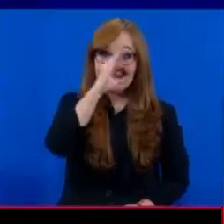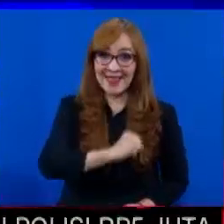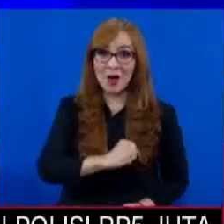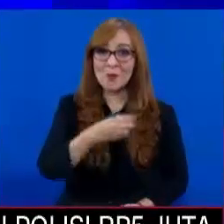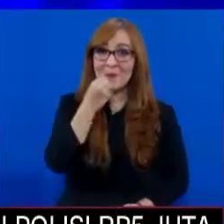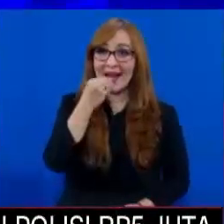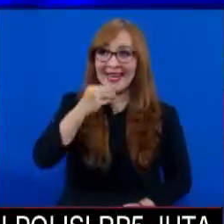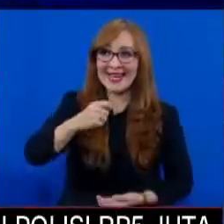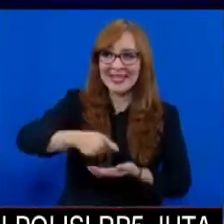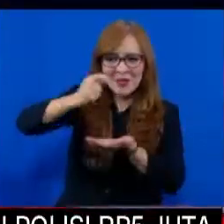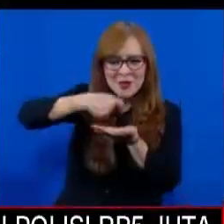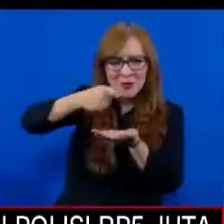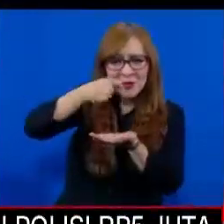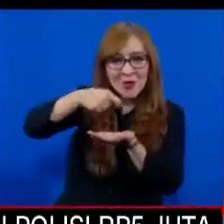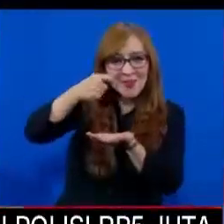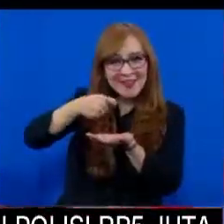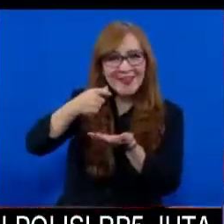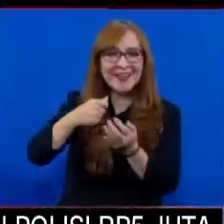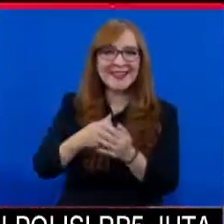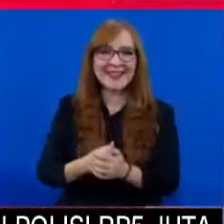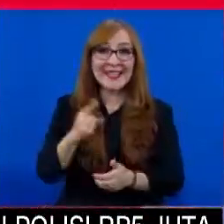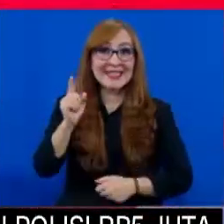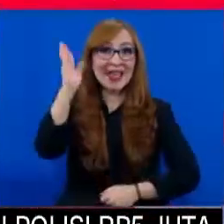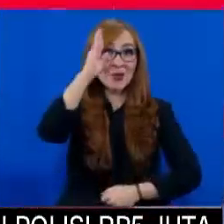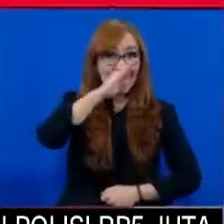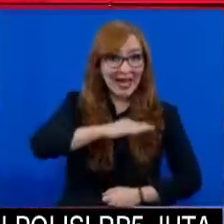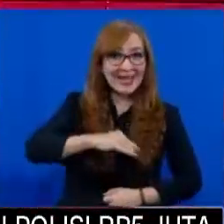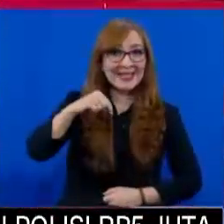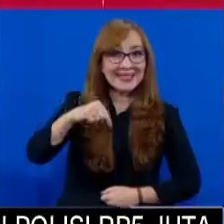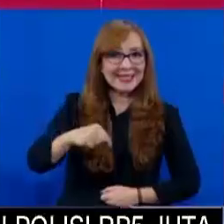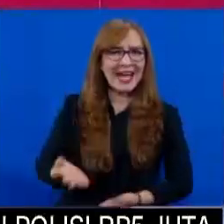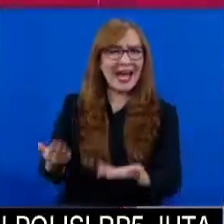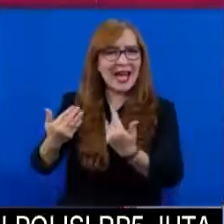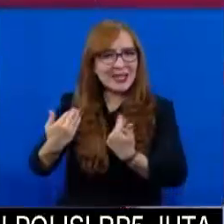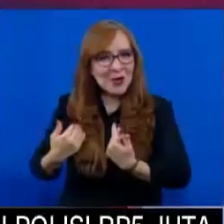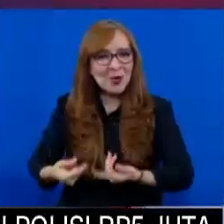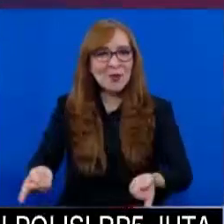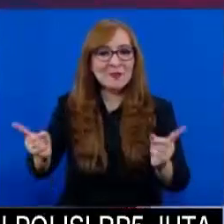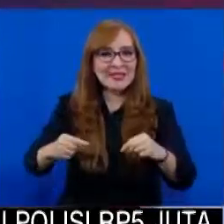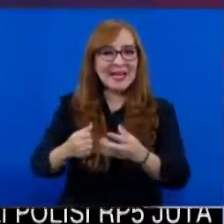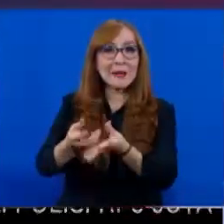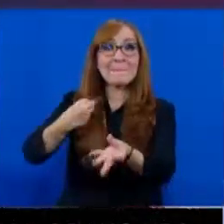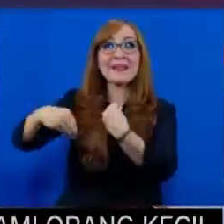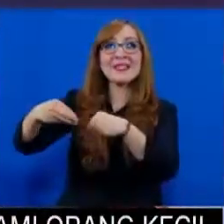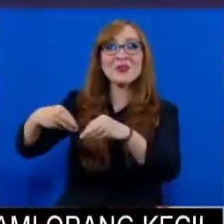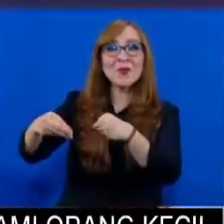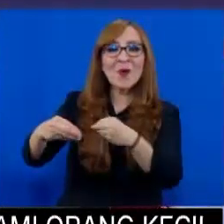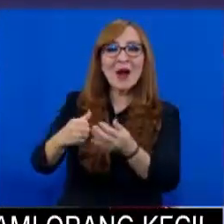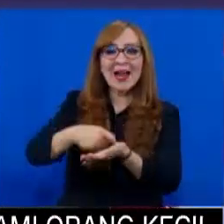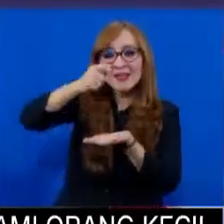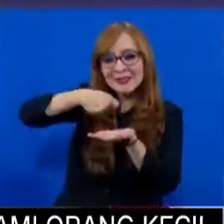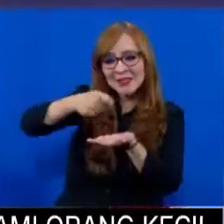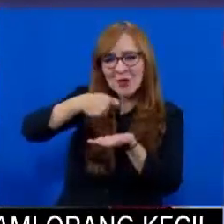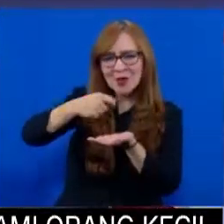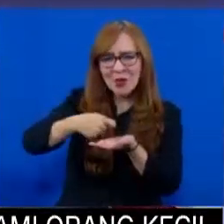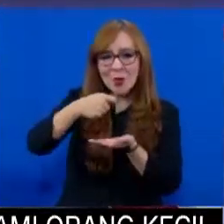Soto Betawi. Nah, pada segmen Sehari Menjadi kali ini, saya mengajak Anda sehari menjadi pengusaha Soto Betawi yang bisa mendulang omset hingga